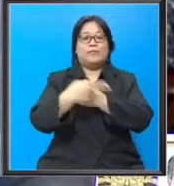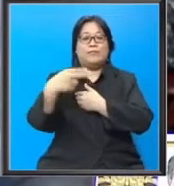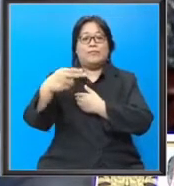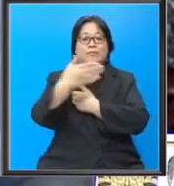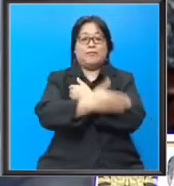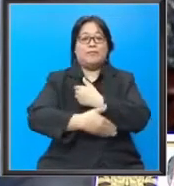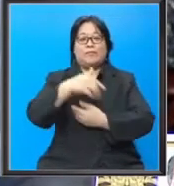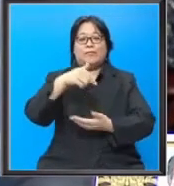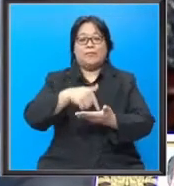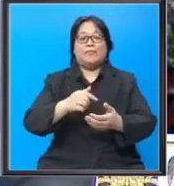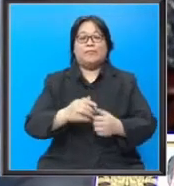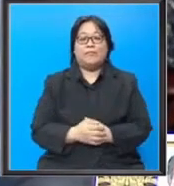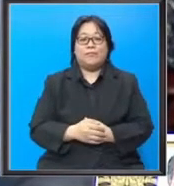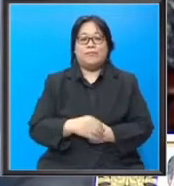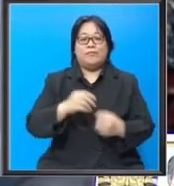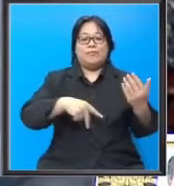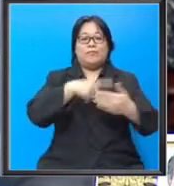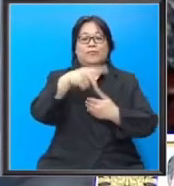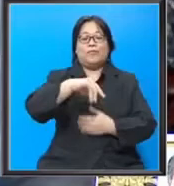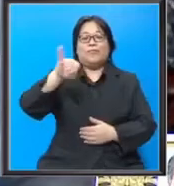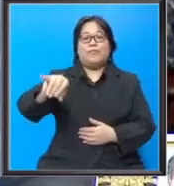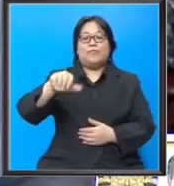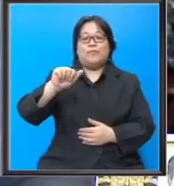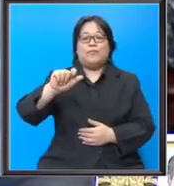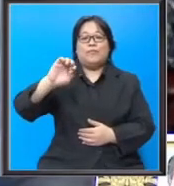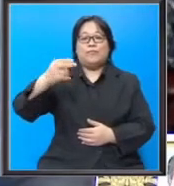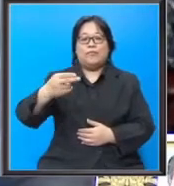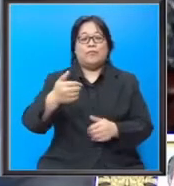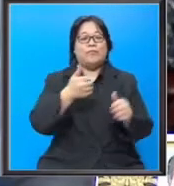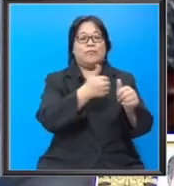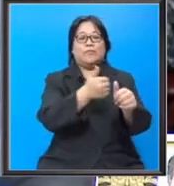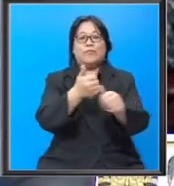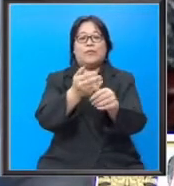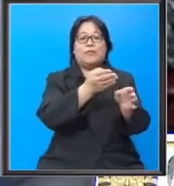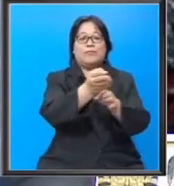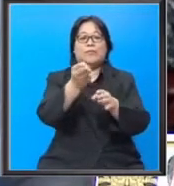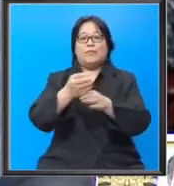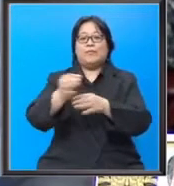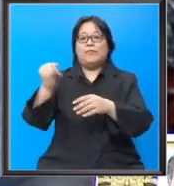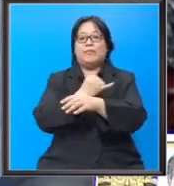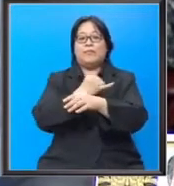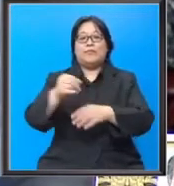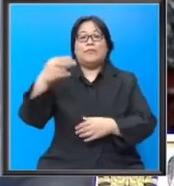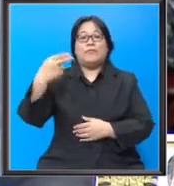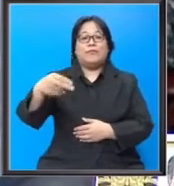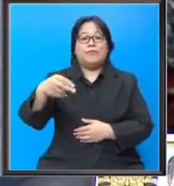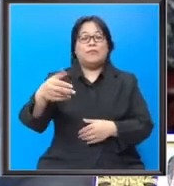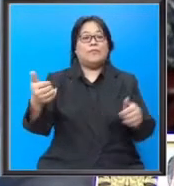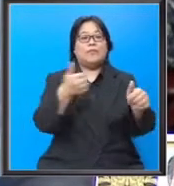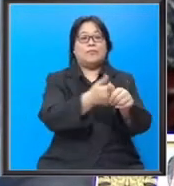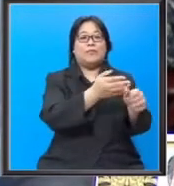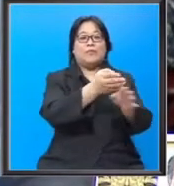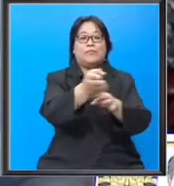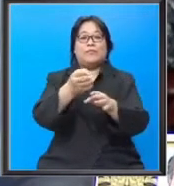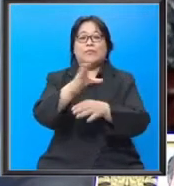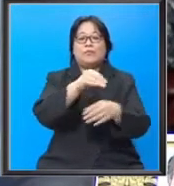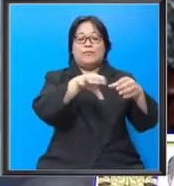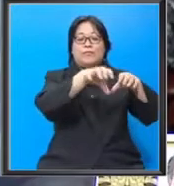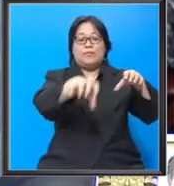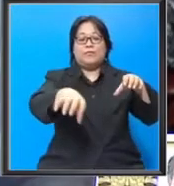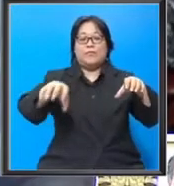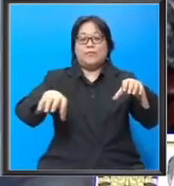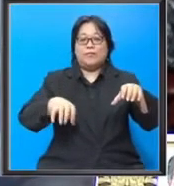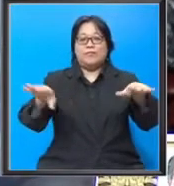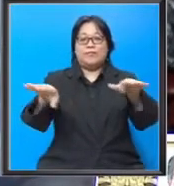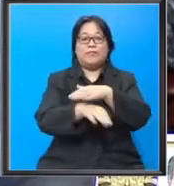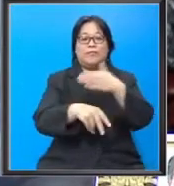ini program jago dibangunkan berdasarkan bidang-bidang kemahiran industri hijau mengikut sektor dan Sub sektor di